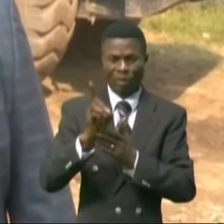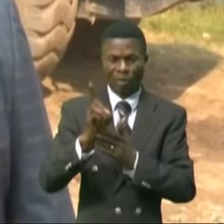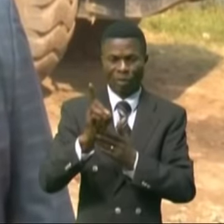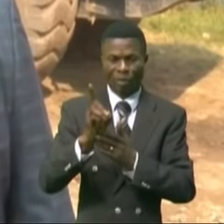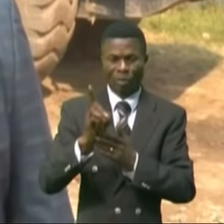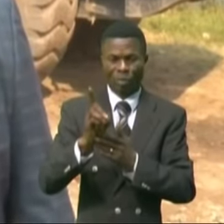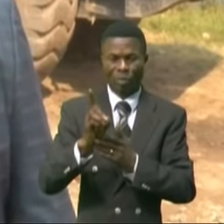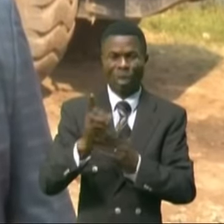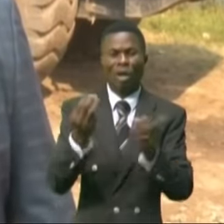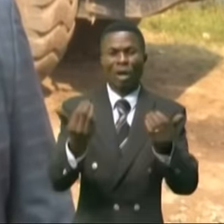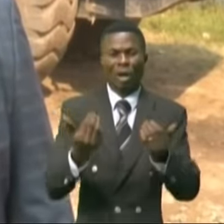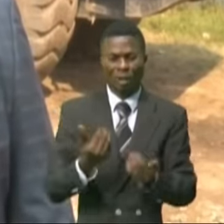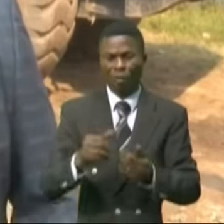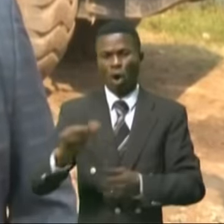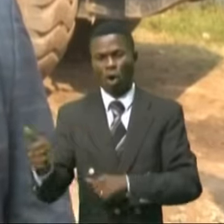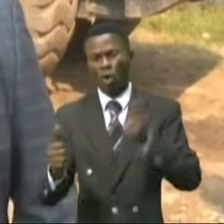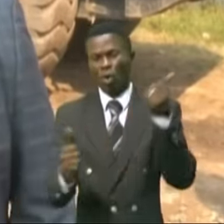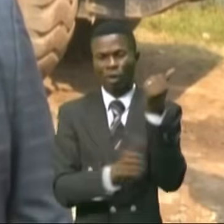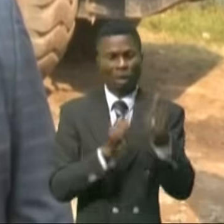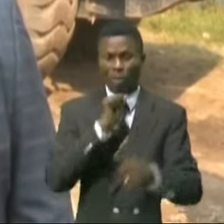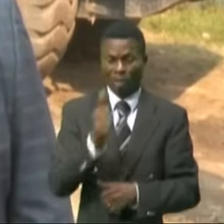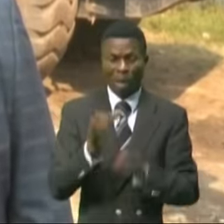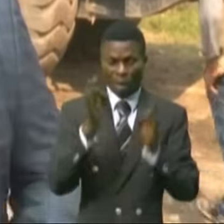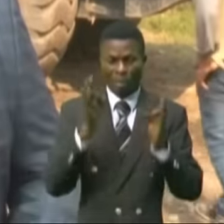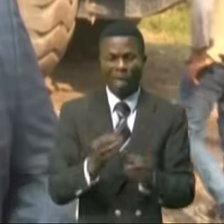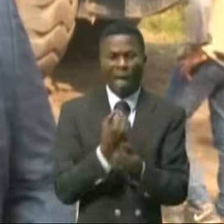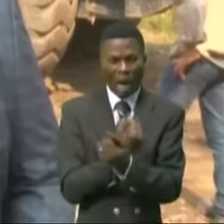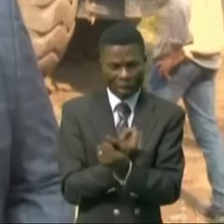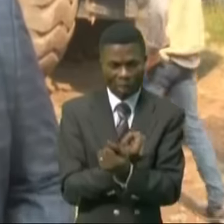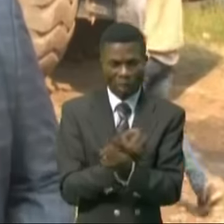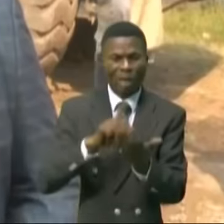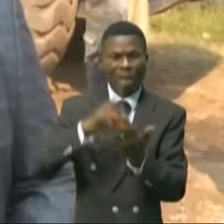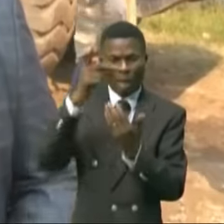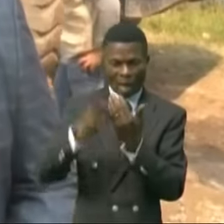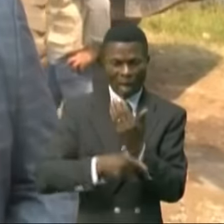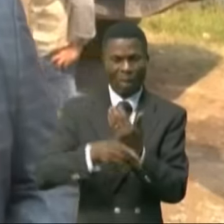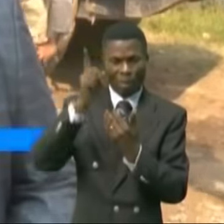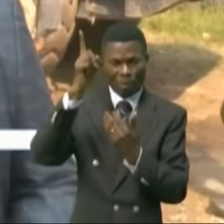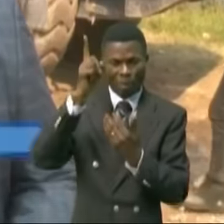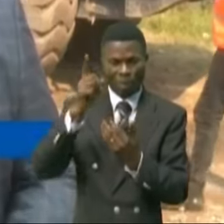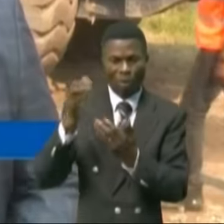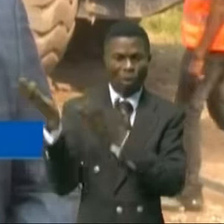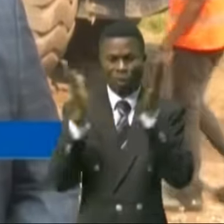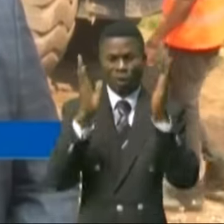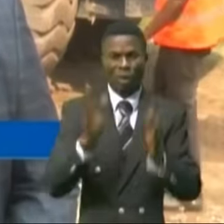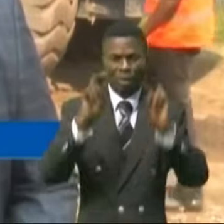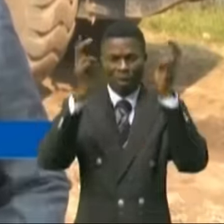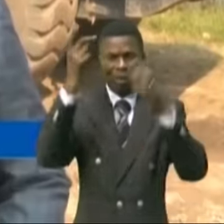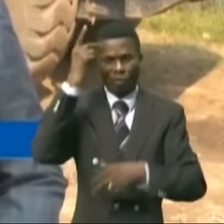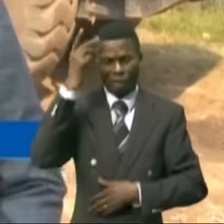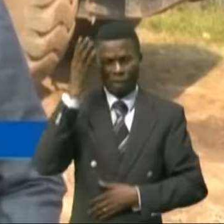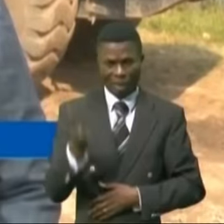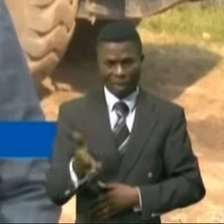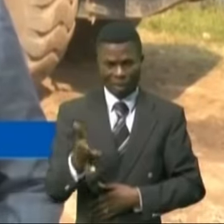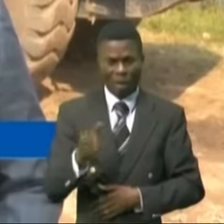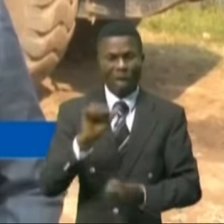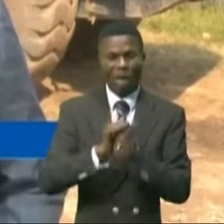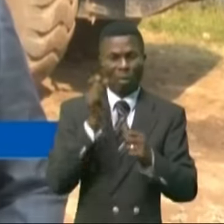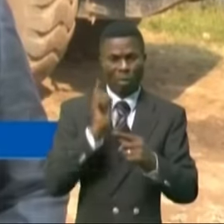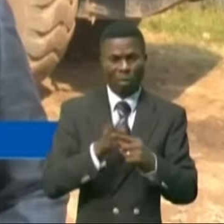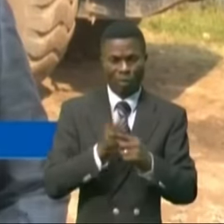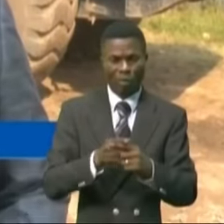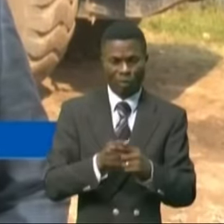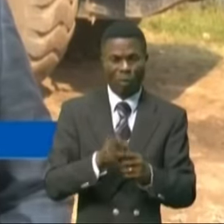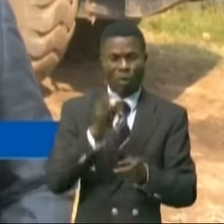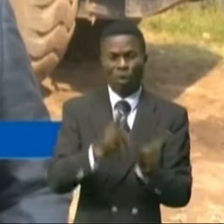les volontés des uns et des autres, mais plutôt en suivant le plan directeur de transport de la ville de Kinshasa, les difficultés de mobilité que